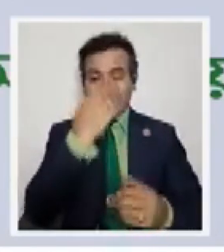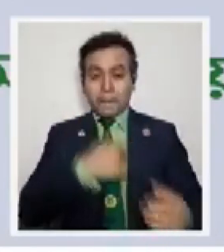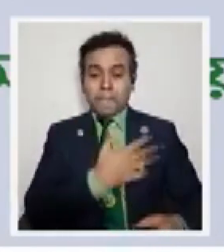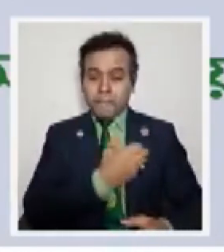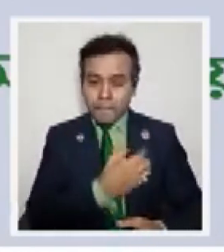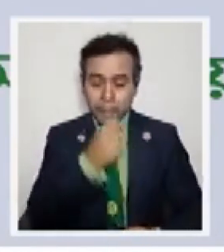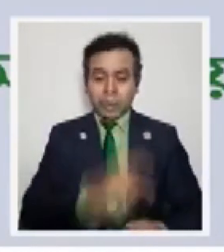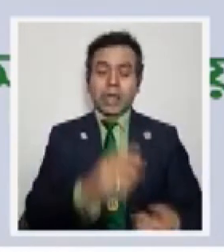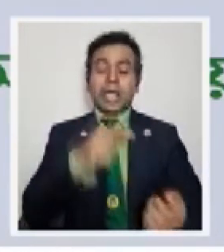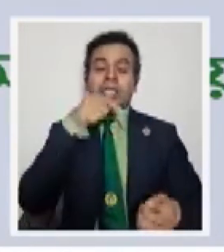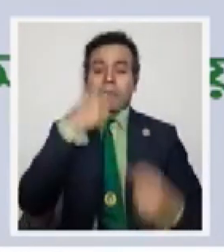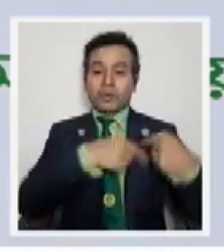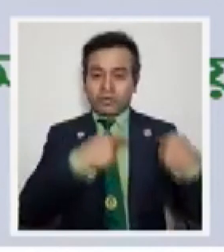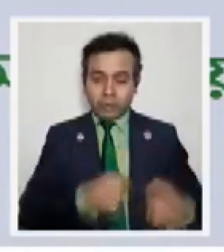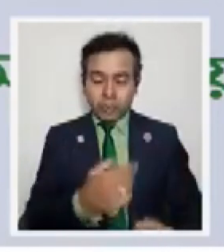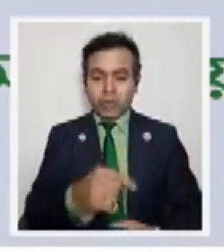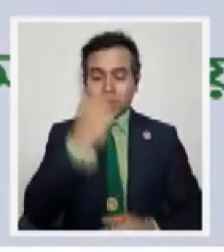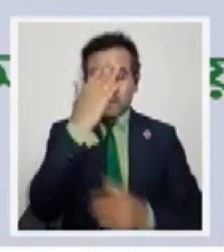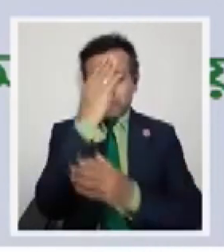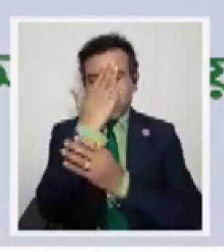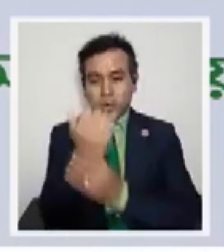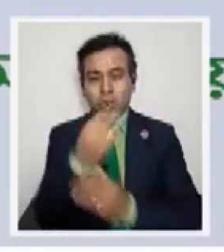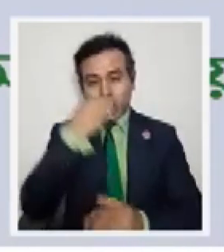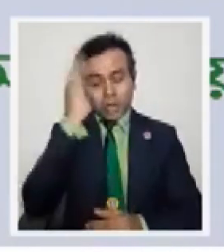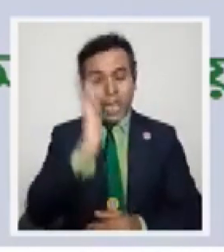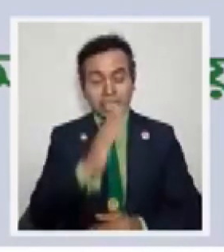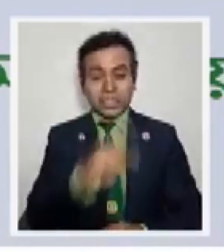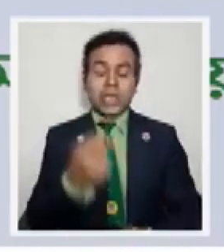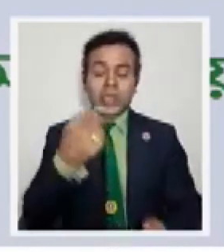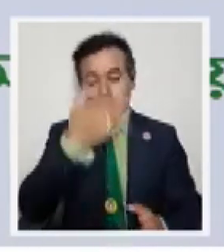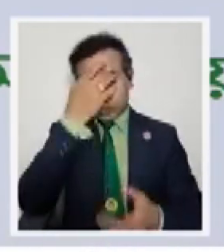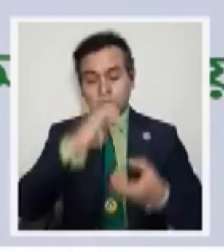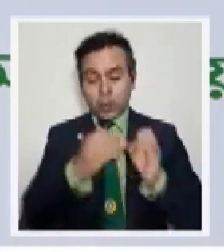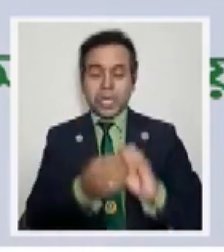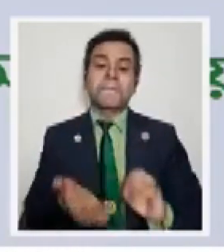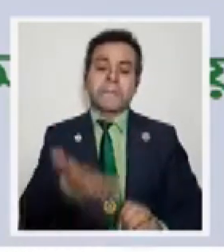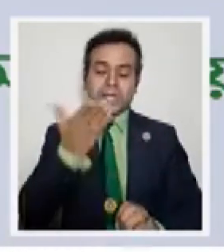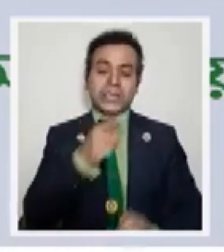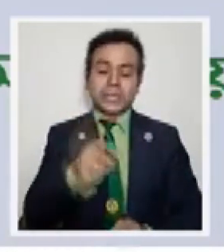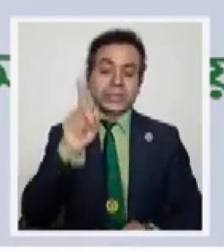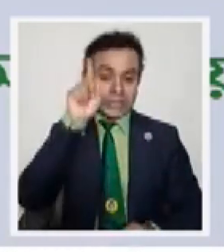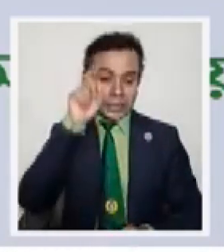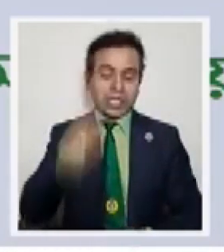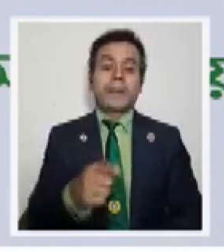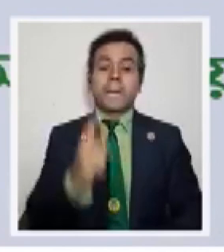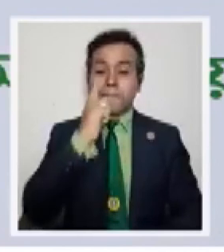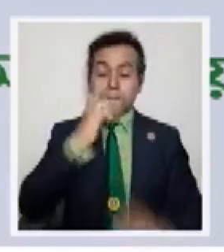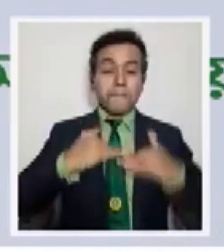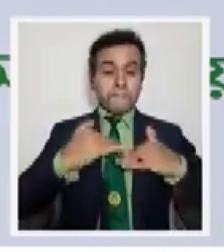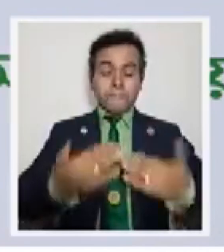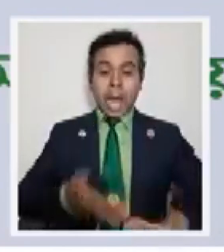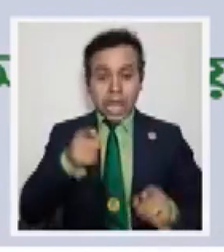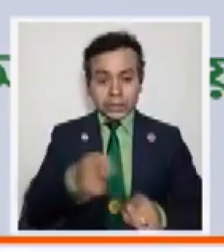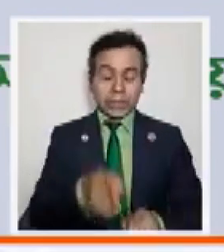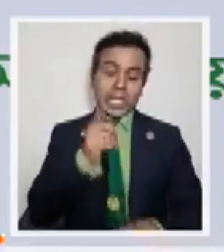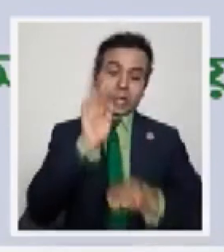কারণ যাদের অসংক্রামক ব্যাধি আছে তাদের জন্য ঝুঁকি বেশি, করোনা ভাইরাসে আক্রান্ত হওয়ার ঝুঁকি বেশি, কাজে তাদের